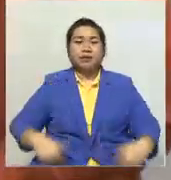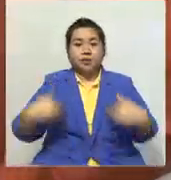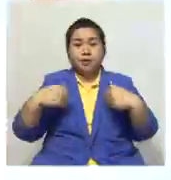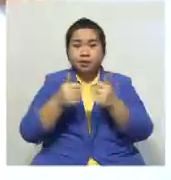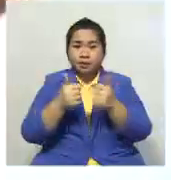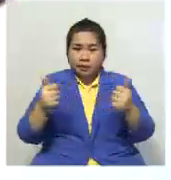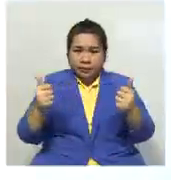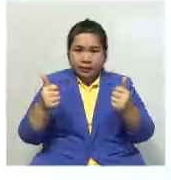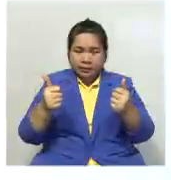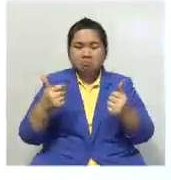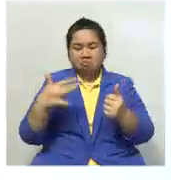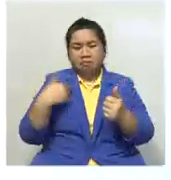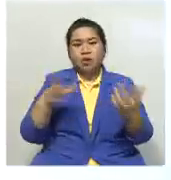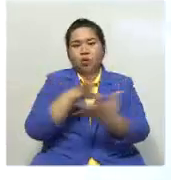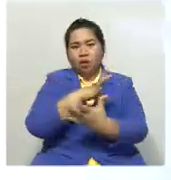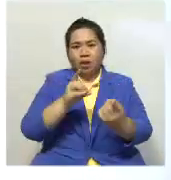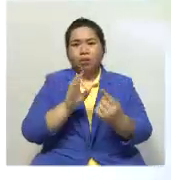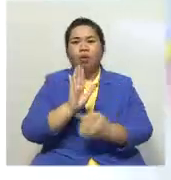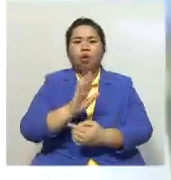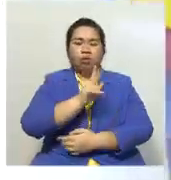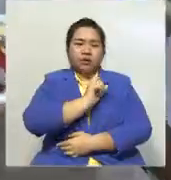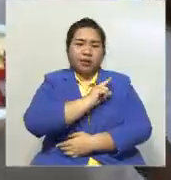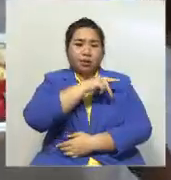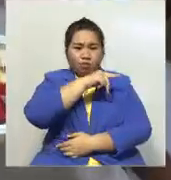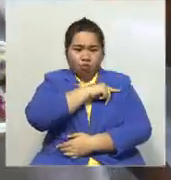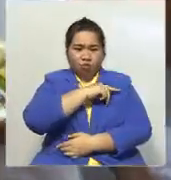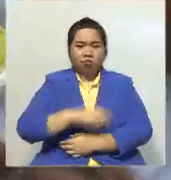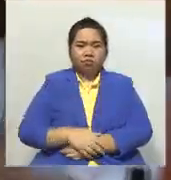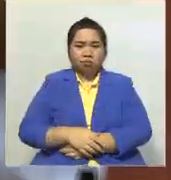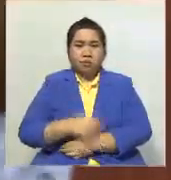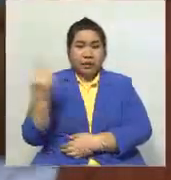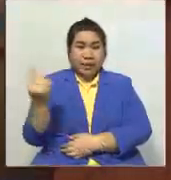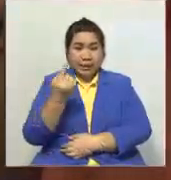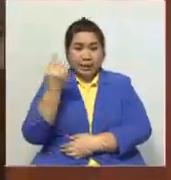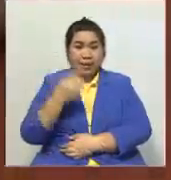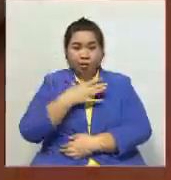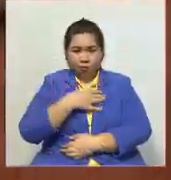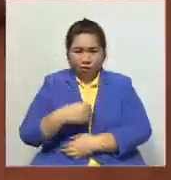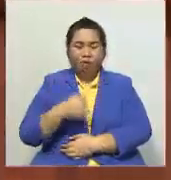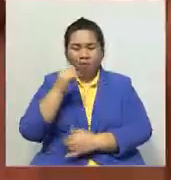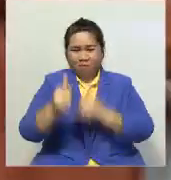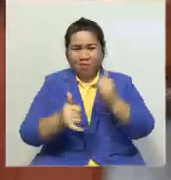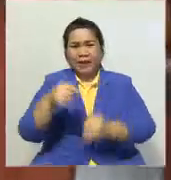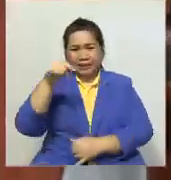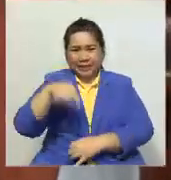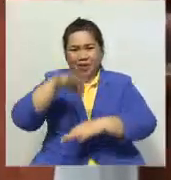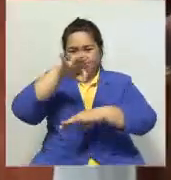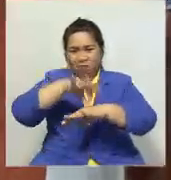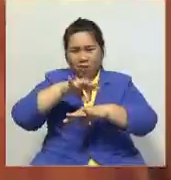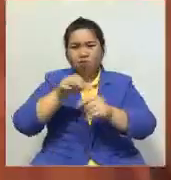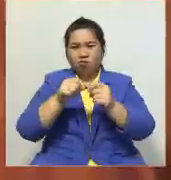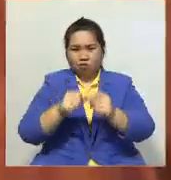วยังเป็นการสืบสานวิถีของชาวพุทธด้วยค่ะนักท่องเที่ยวอย่าพลาดมาปักหมุดเช็คอินเก็บเกี่ยวประสบการณ์สุดชิคนะคะที่บ้านนาห